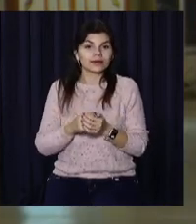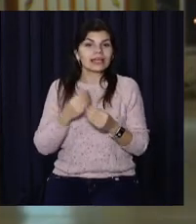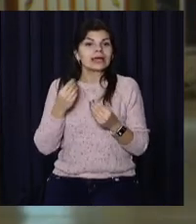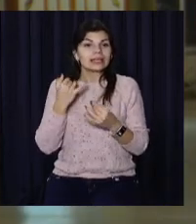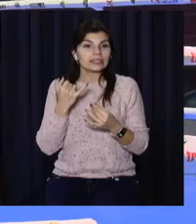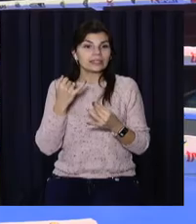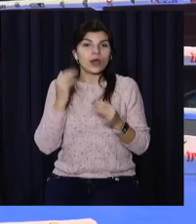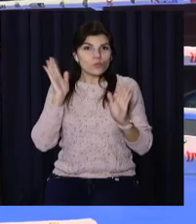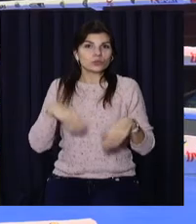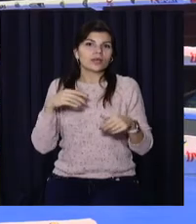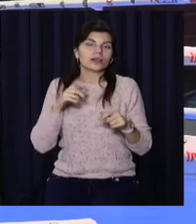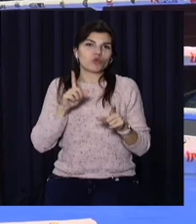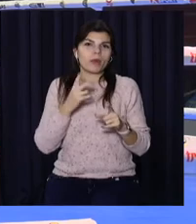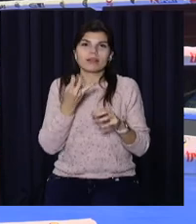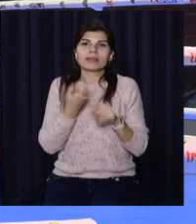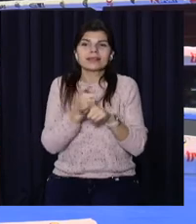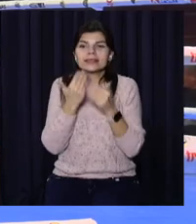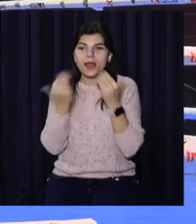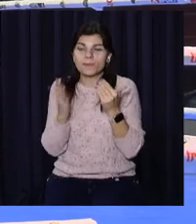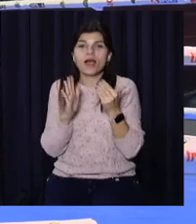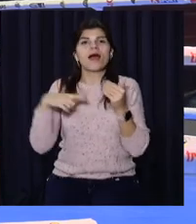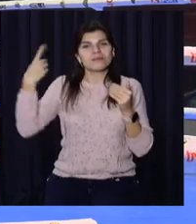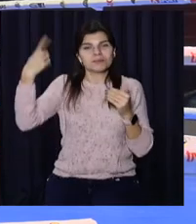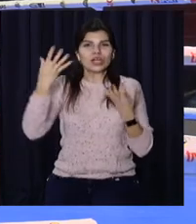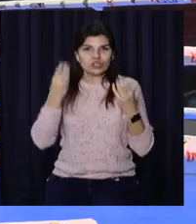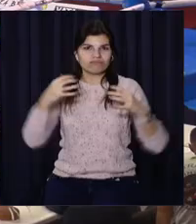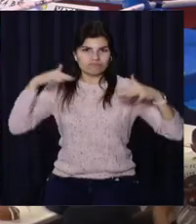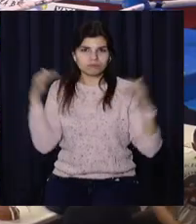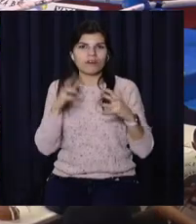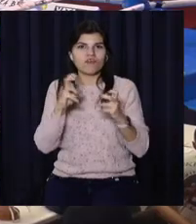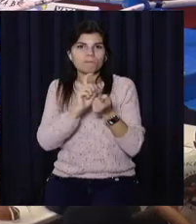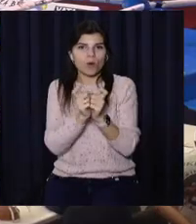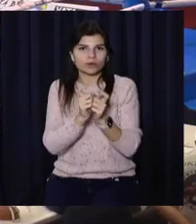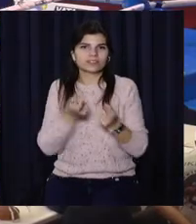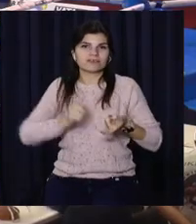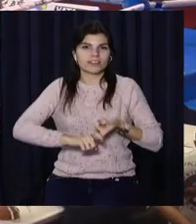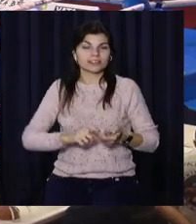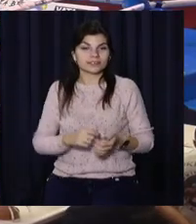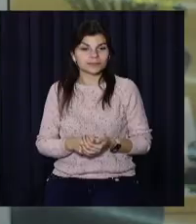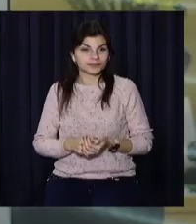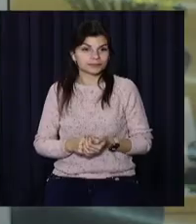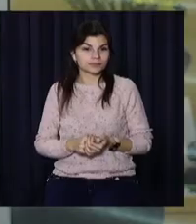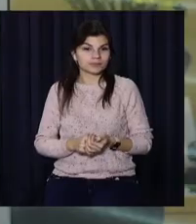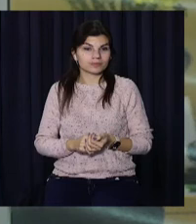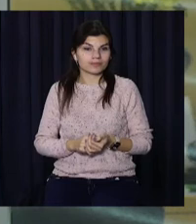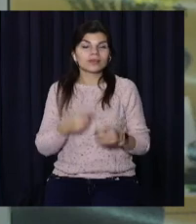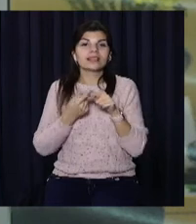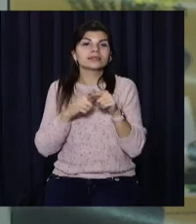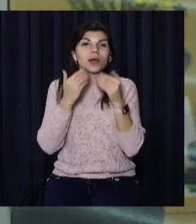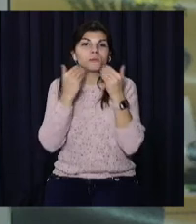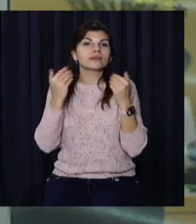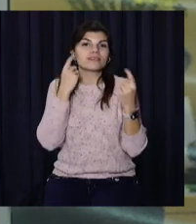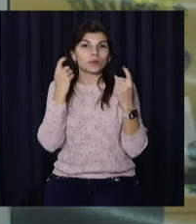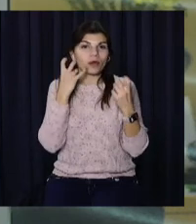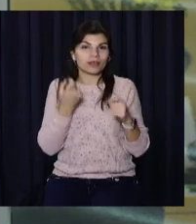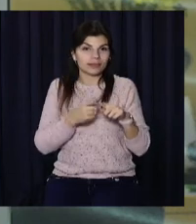не останній раз. В'ячеслав Куліш, Сергій Макаров, Open News, телеканал «Відкритий». Це остання